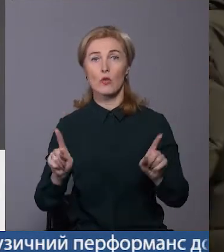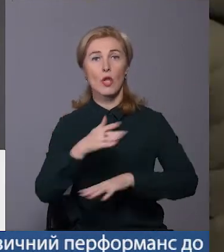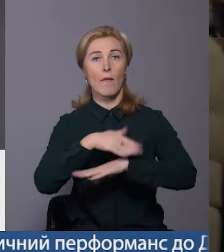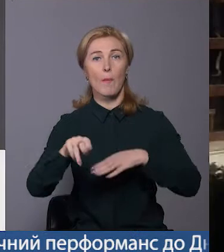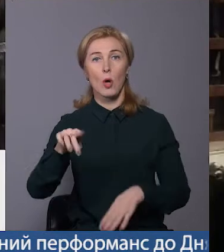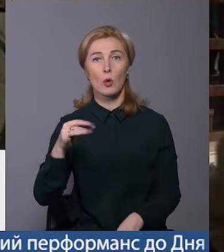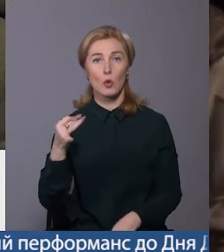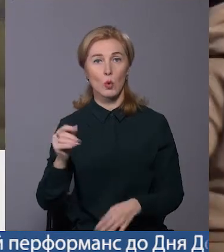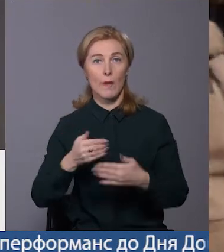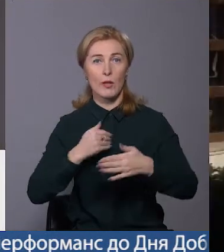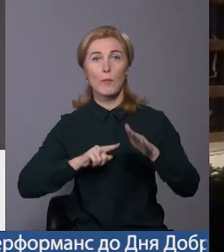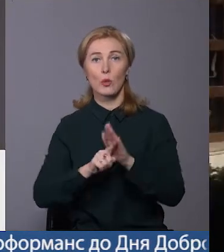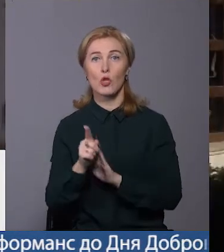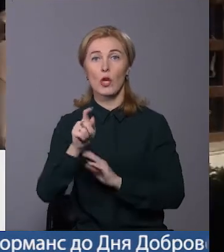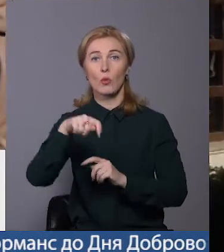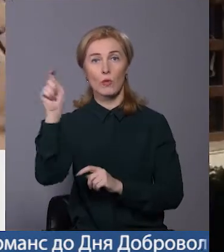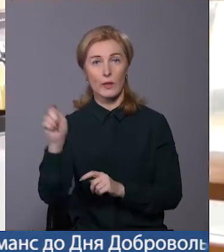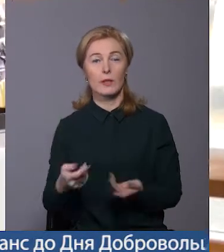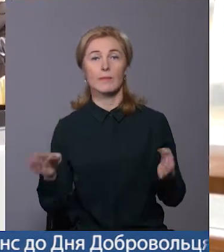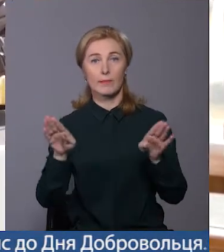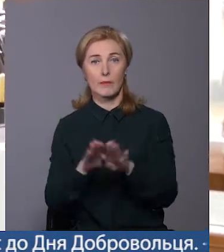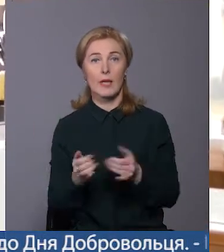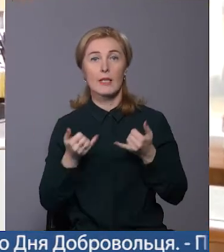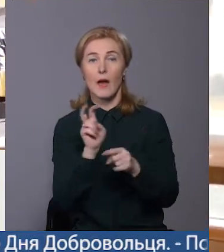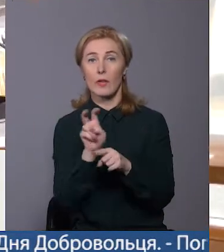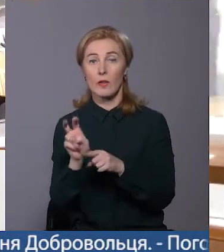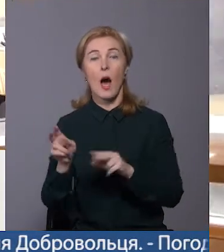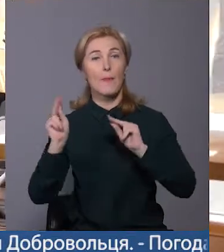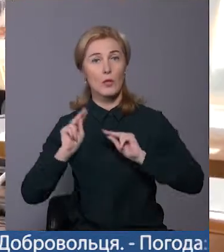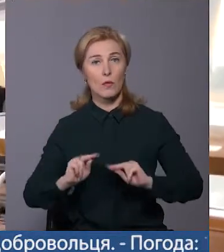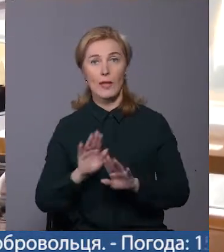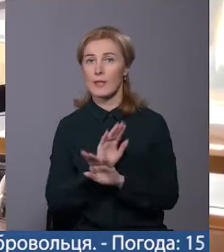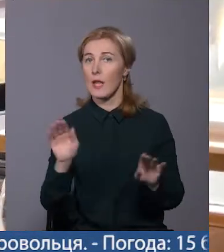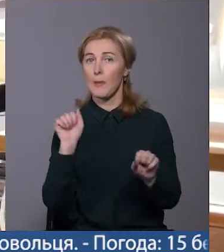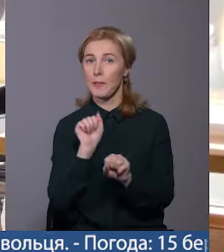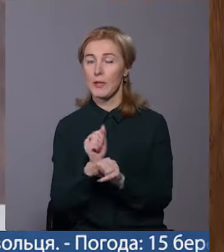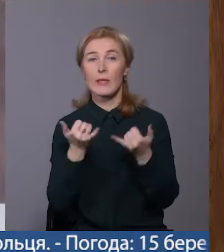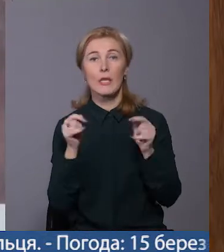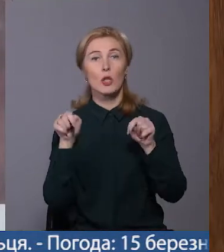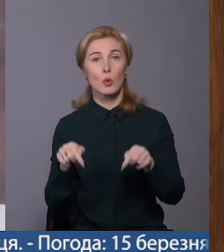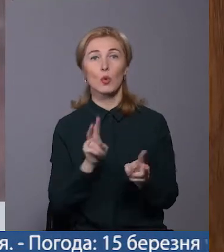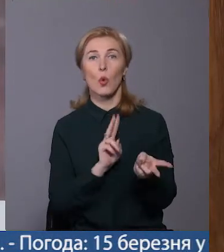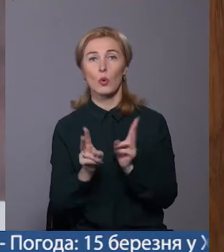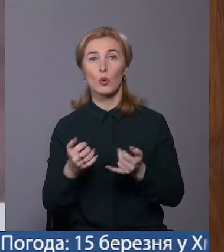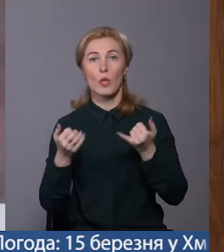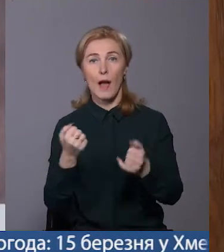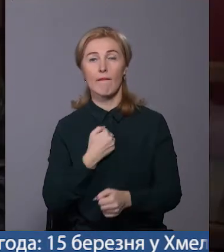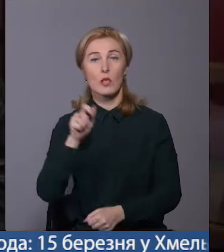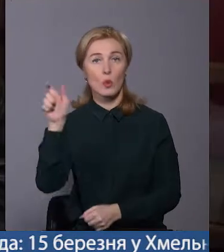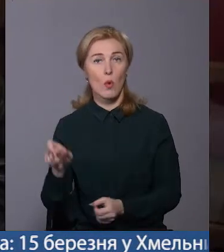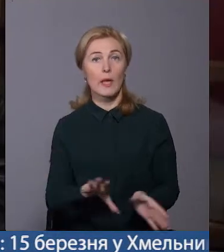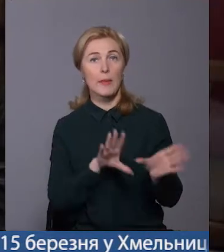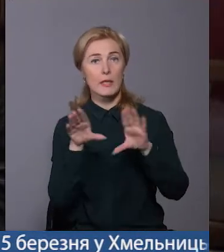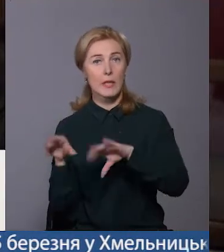Проскурівській, від початку війни мусив закрити двері для відвідувачів, але працювати не припинив. Нині тут готують для військових та переселенців.